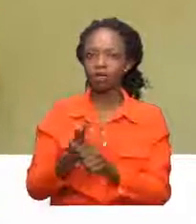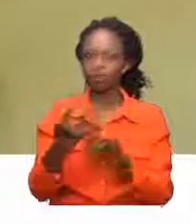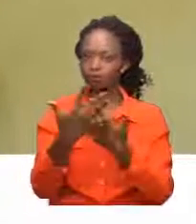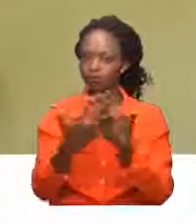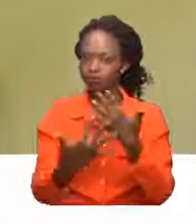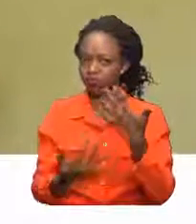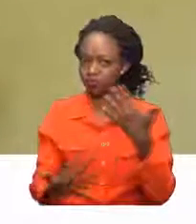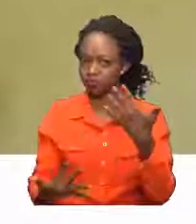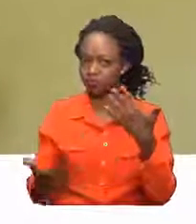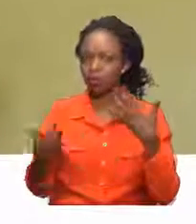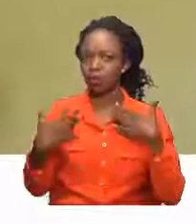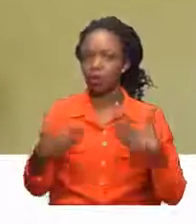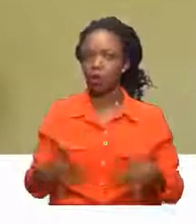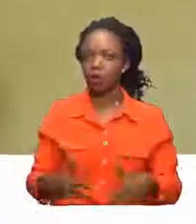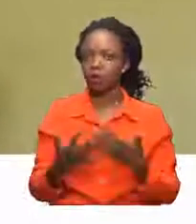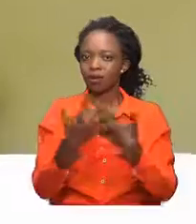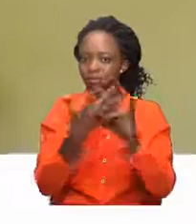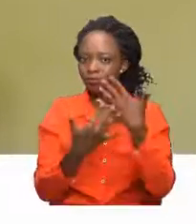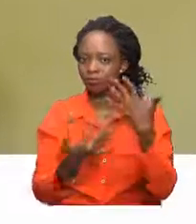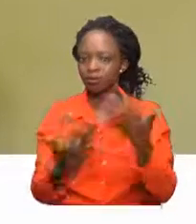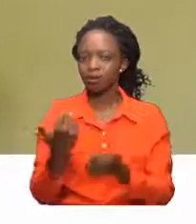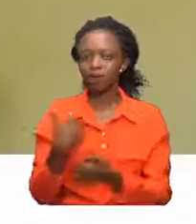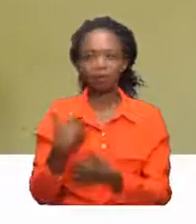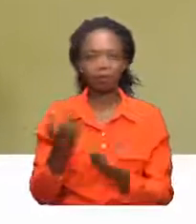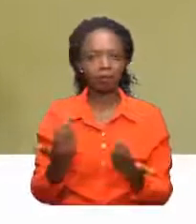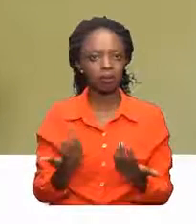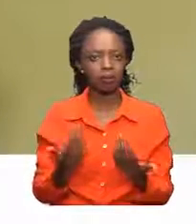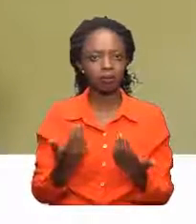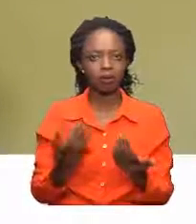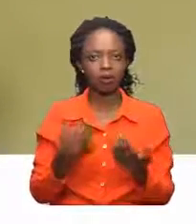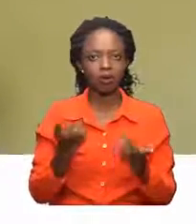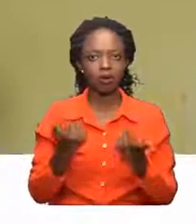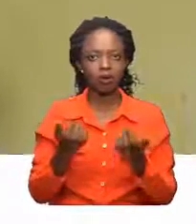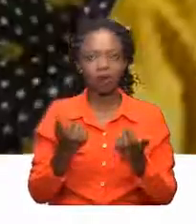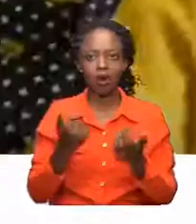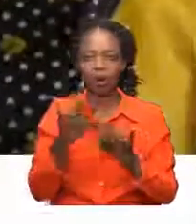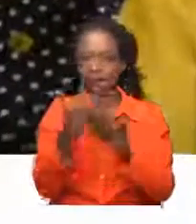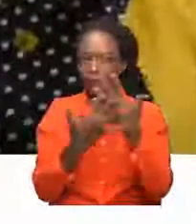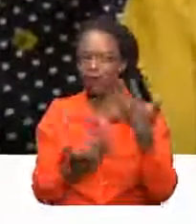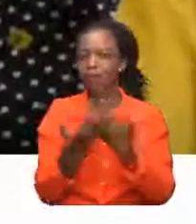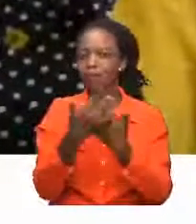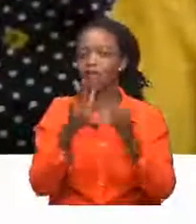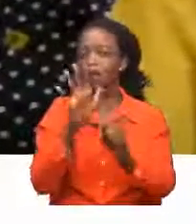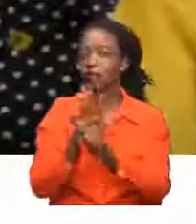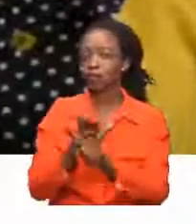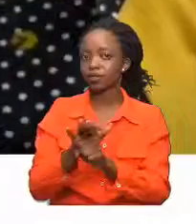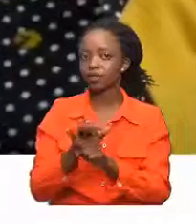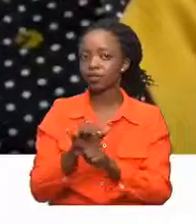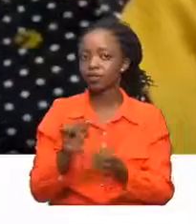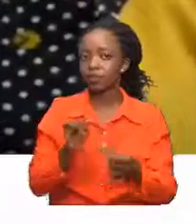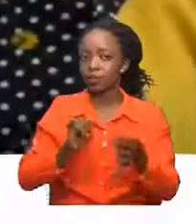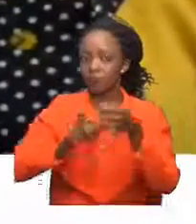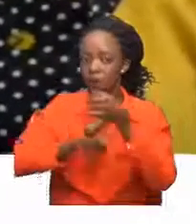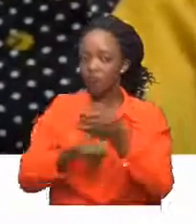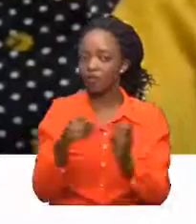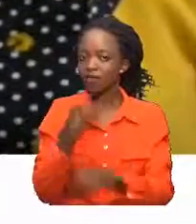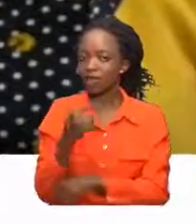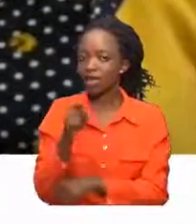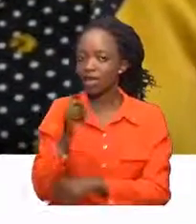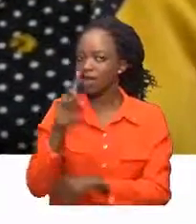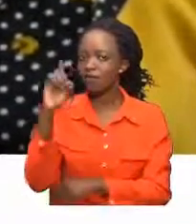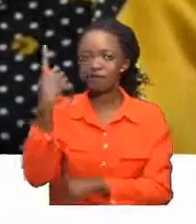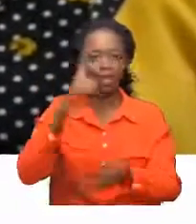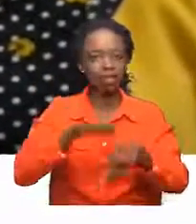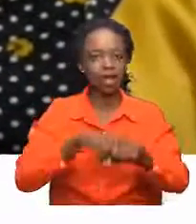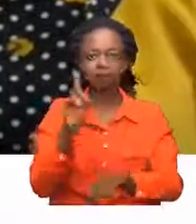rumu yote humu kwa mimi. Sasa nikakuwa nimelowa kama naoga damu. Bibi ya Obwa aliongezea kuwa hii si mara